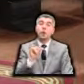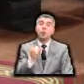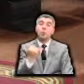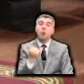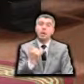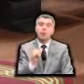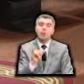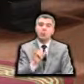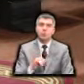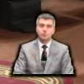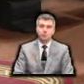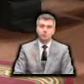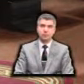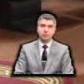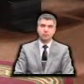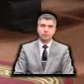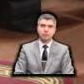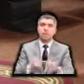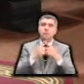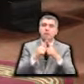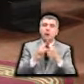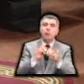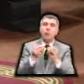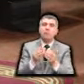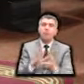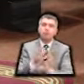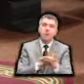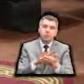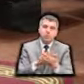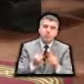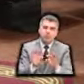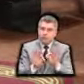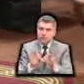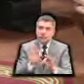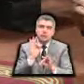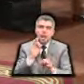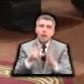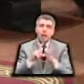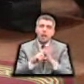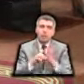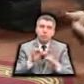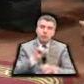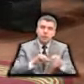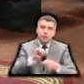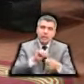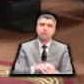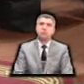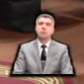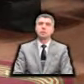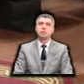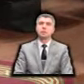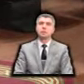أولاً يحل بعض الإشكاليات المطروحة في طريقة السير ديالو، وثانياً يمكن